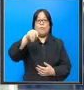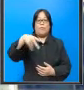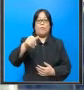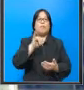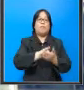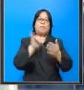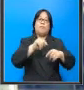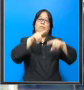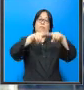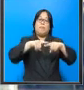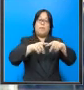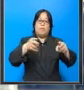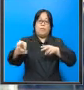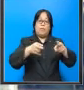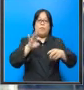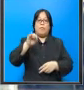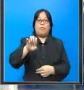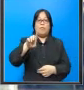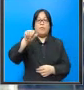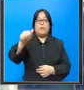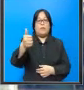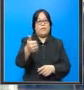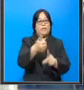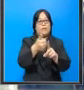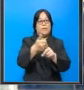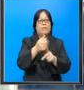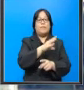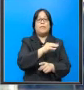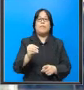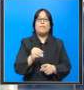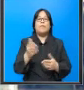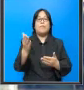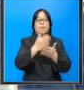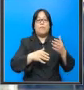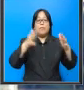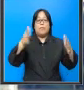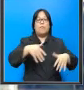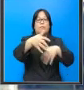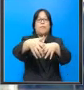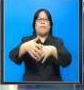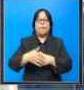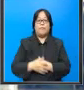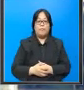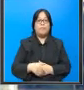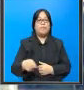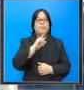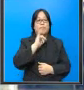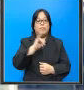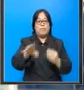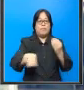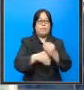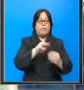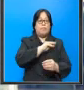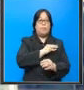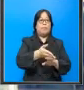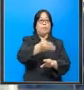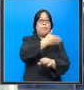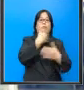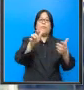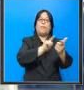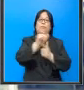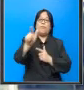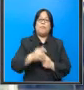dana Bilakah agaknya plan bandara Kuala Lumpur ataupun ke RC plane 2040 ini